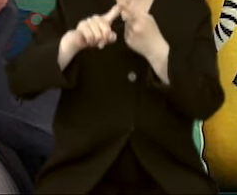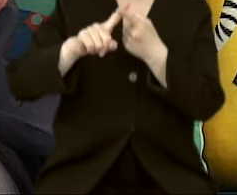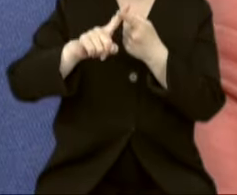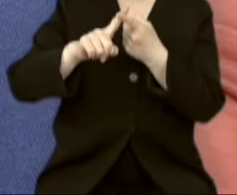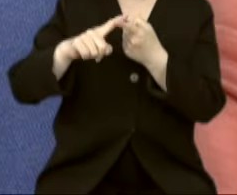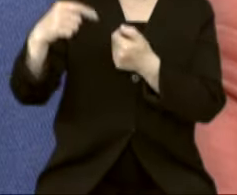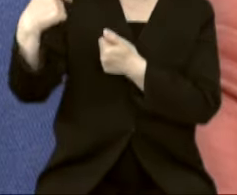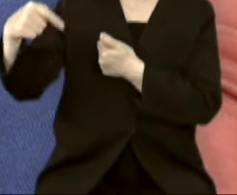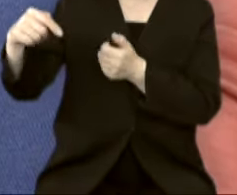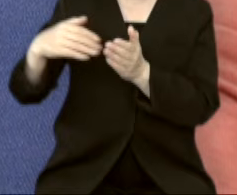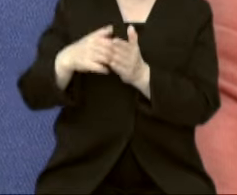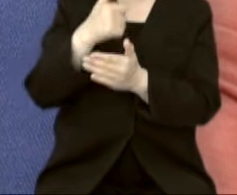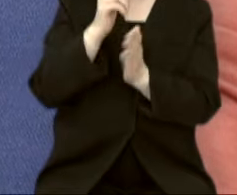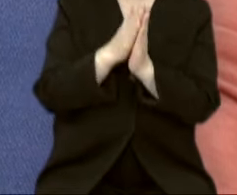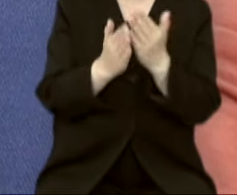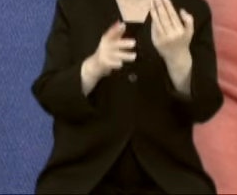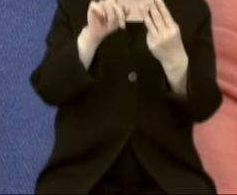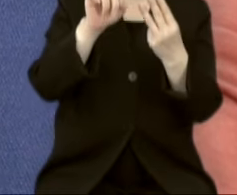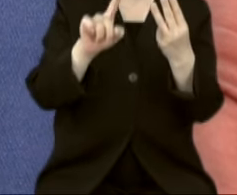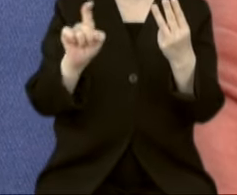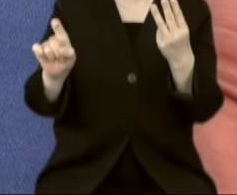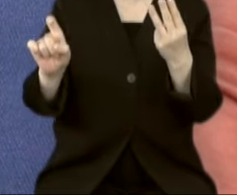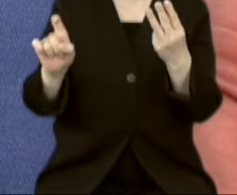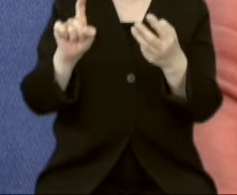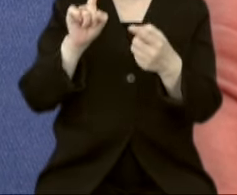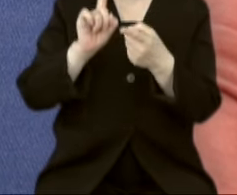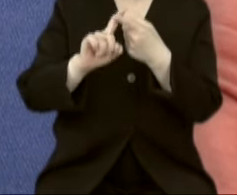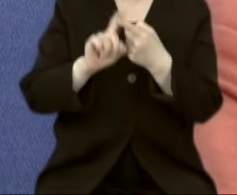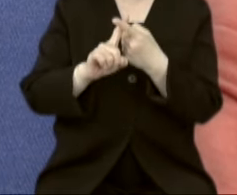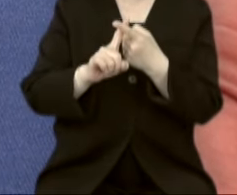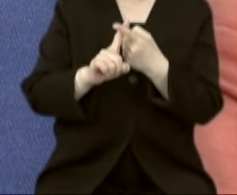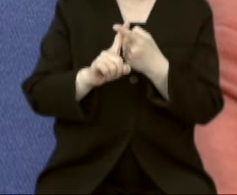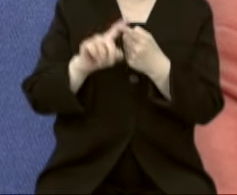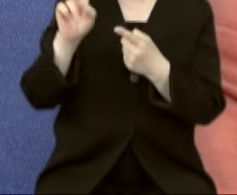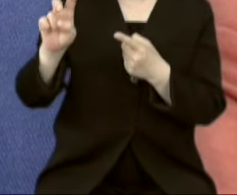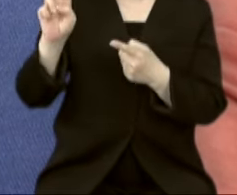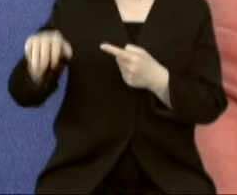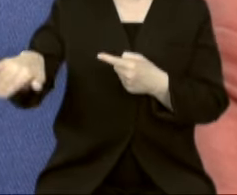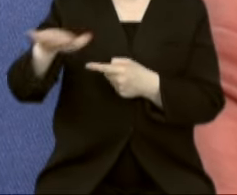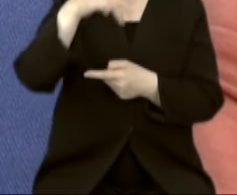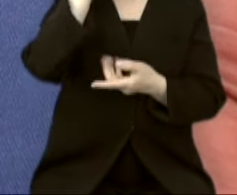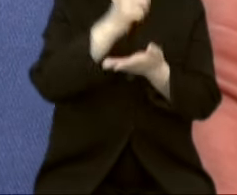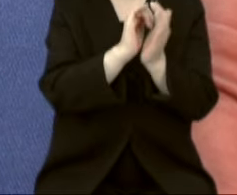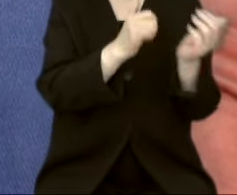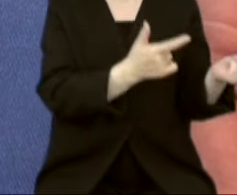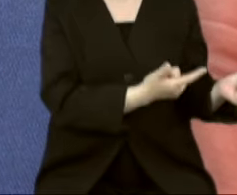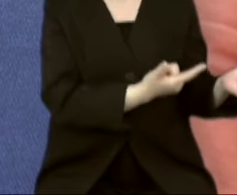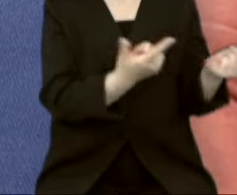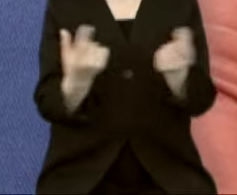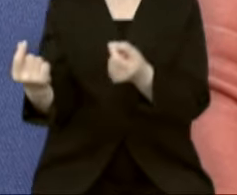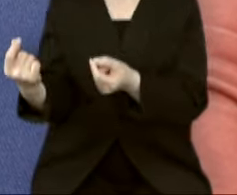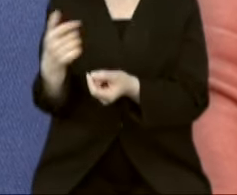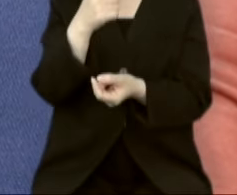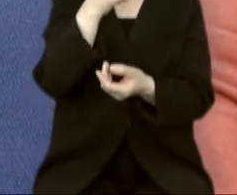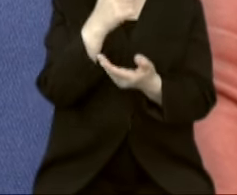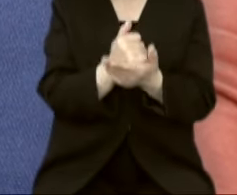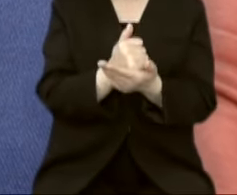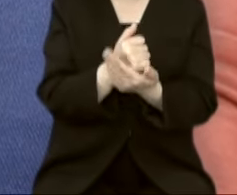가르쳤어요. 로마서 3장 10절 말씀으로 23절로 우리 다 죄인이에요. 그러나 이